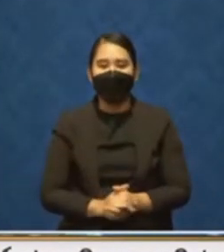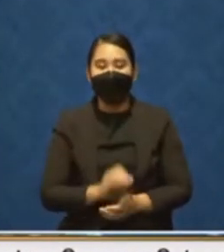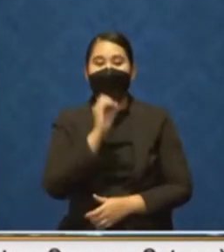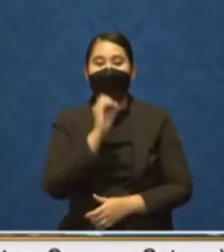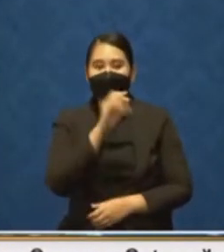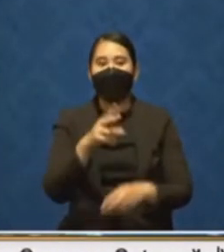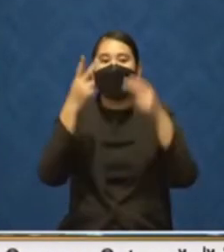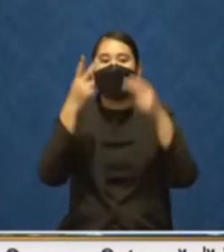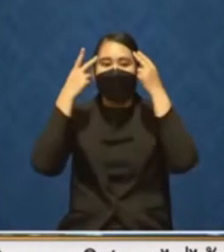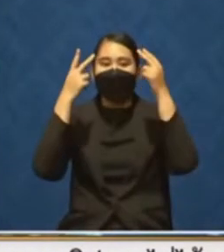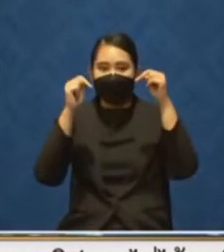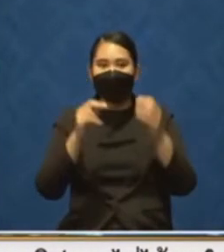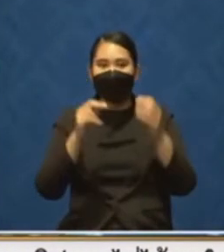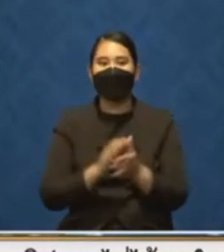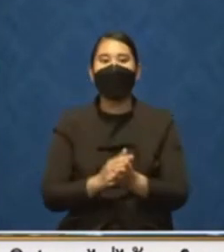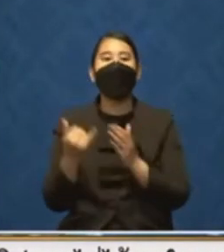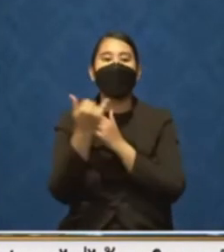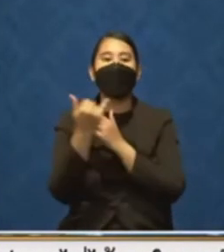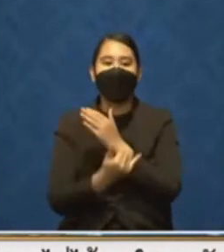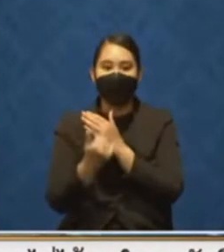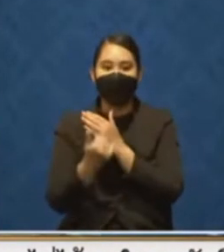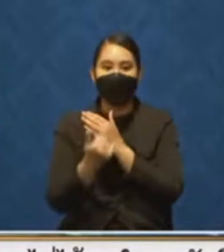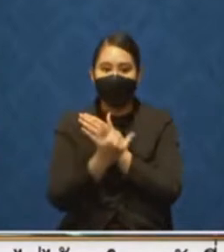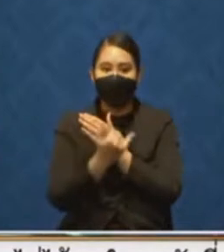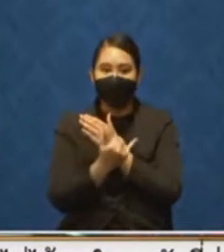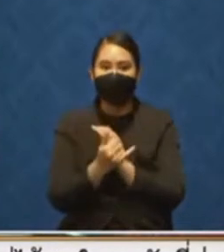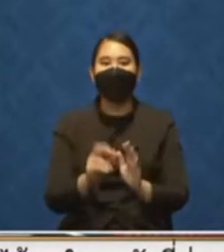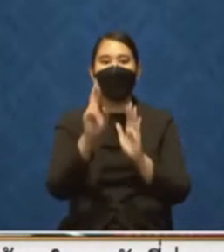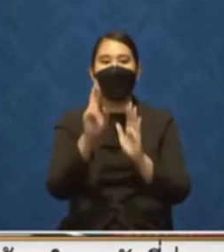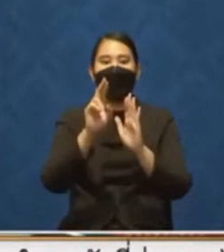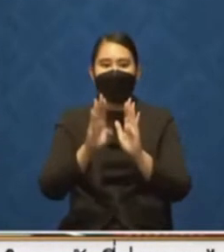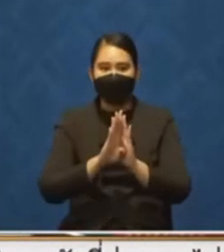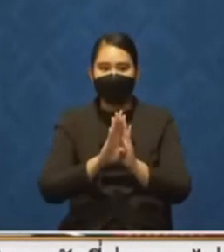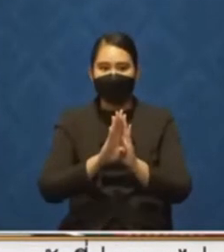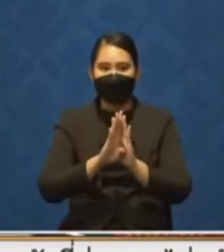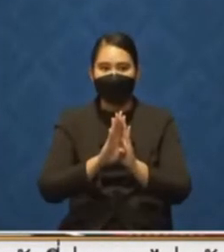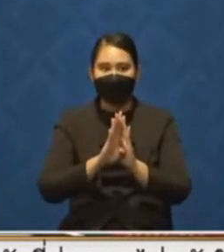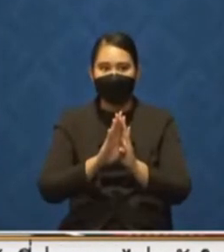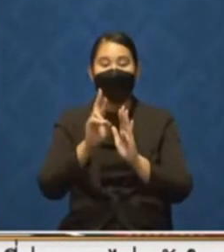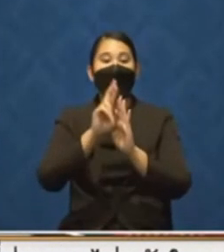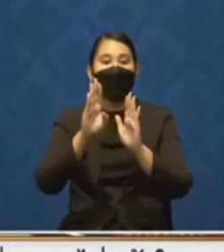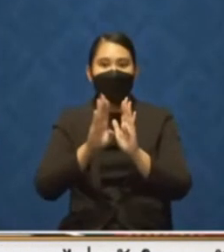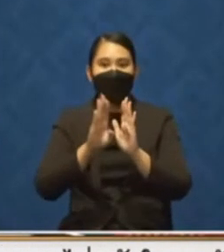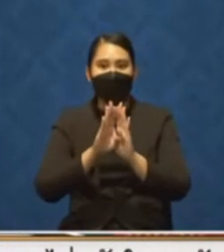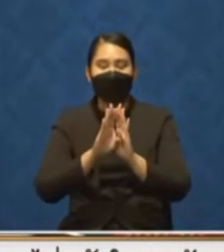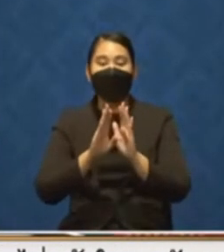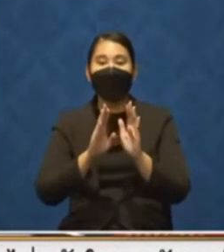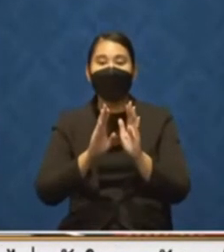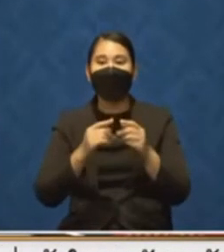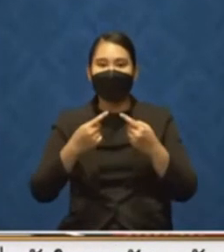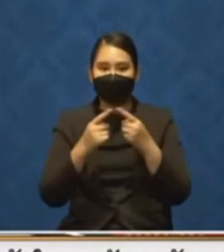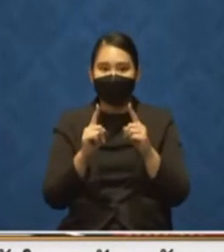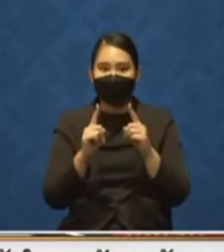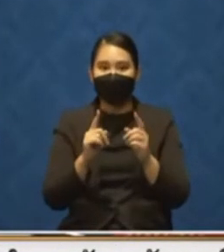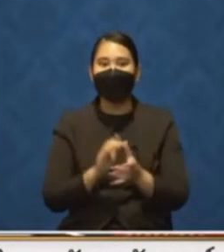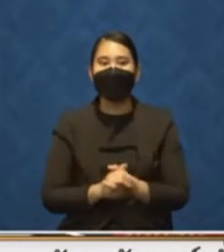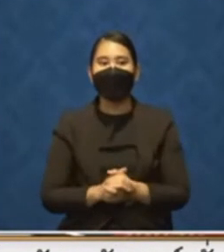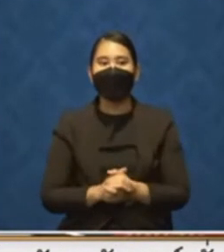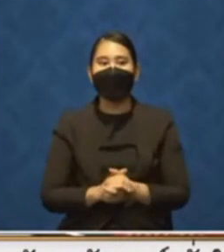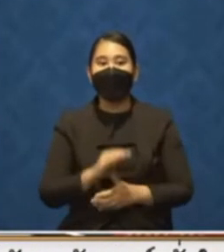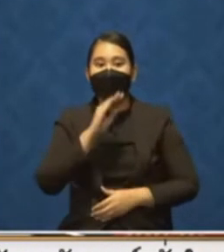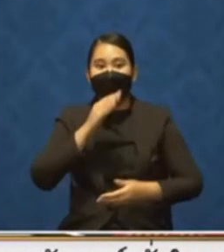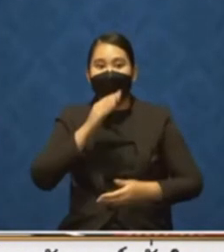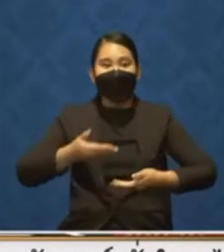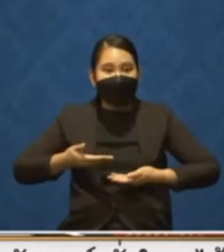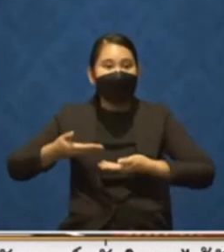ว่าการต่างประเทศกับระเบียบของการทูตและก็เลือกกันครับแค่การที่ท่านในการได้มีการรับเชิญ